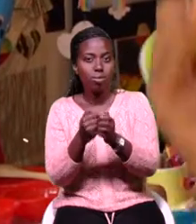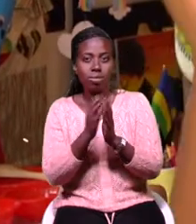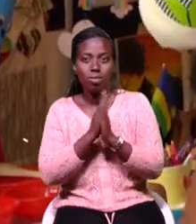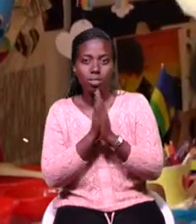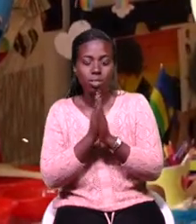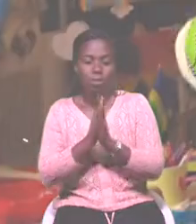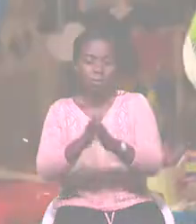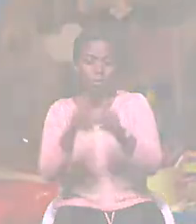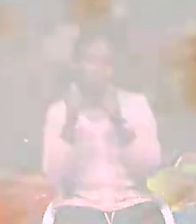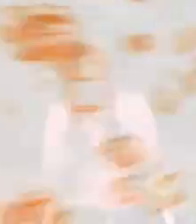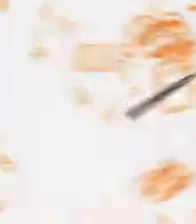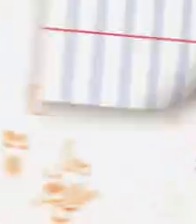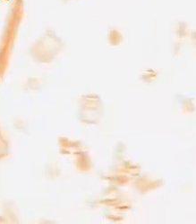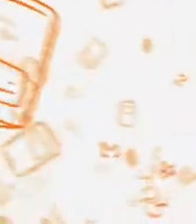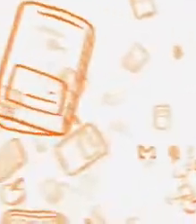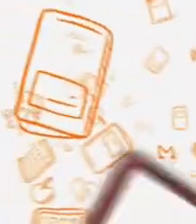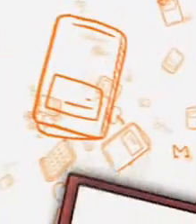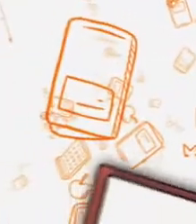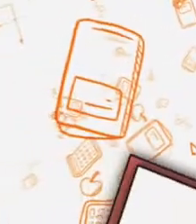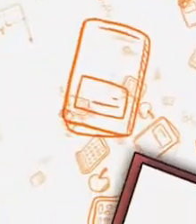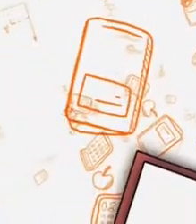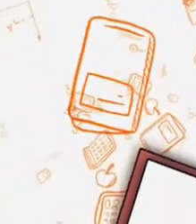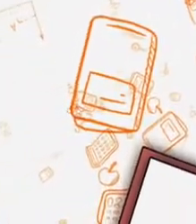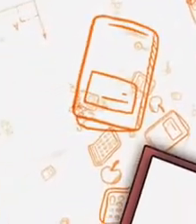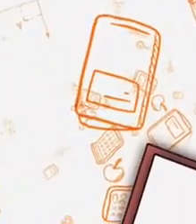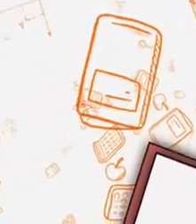inkuru nziza cyane.